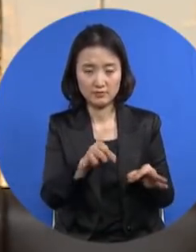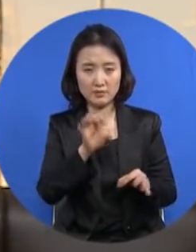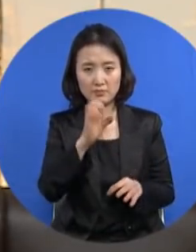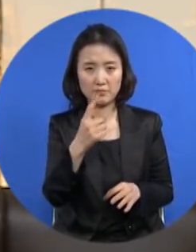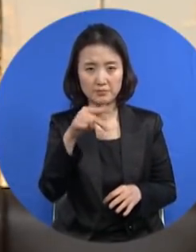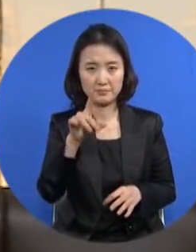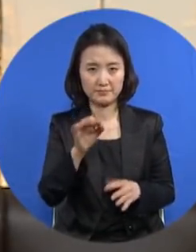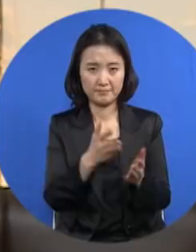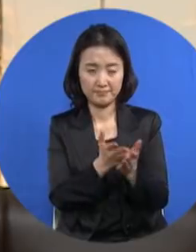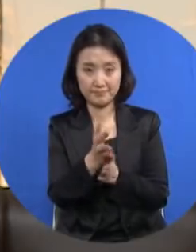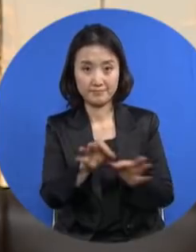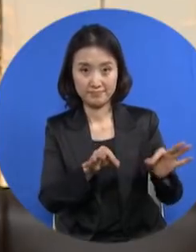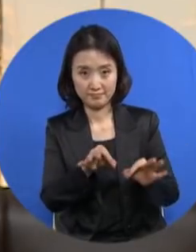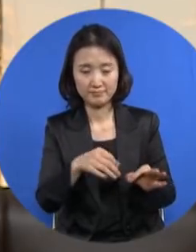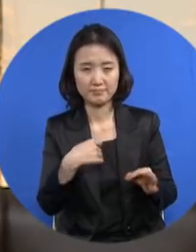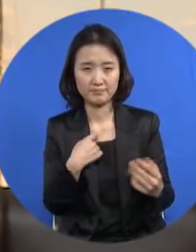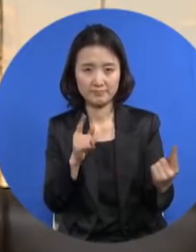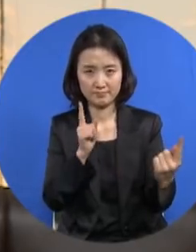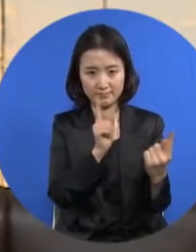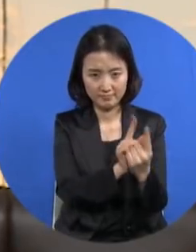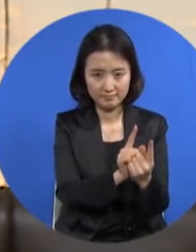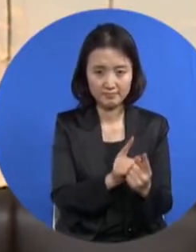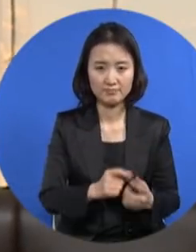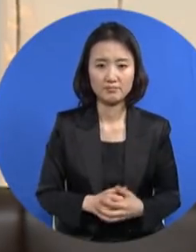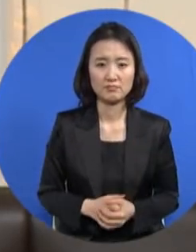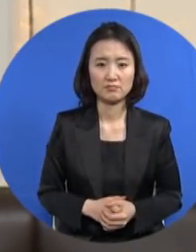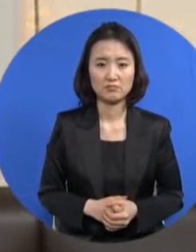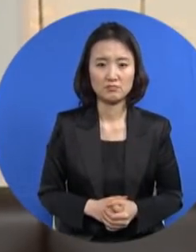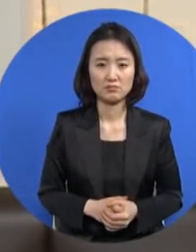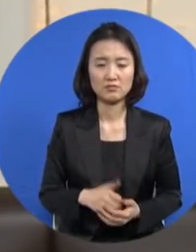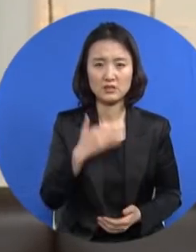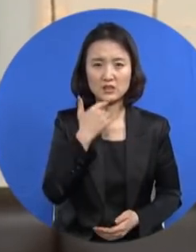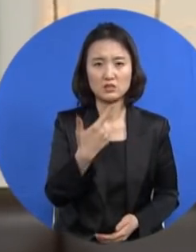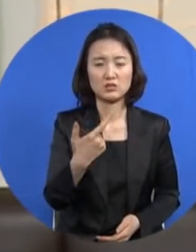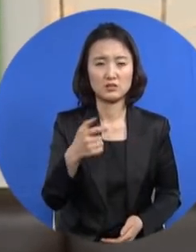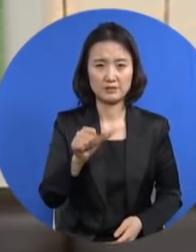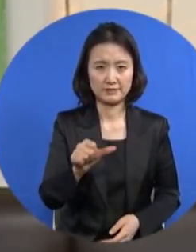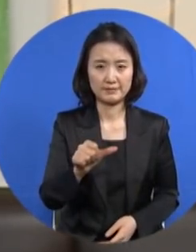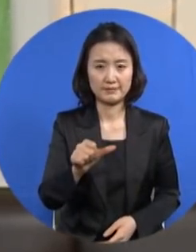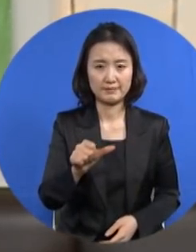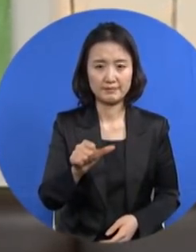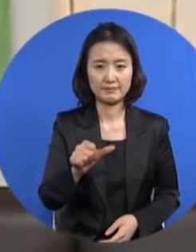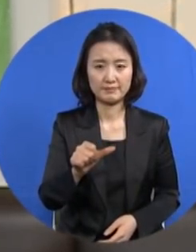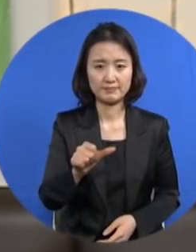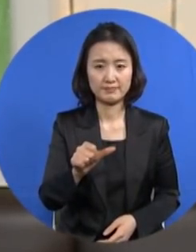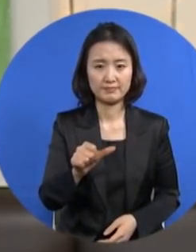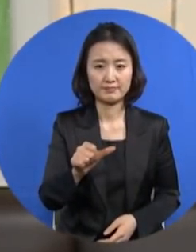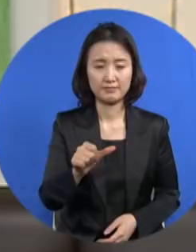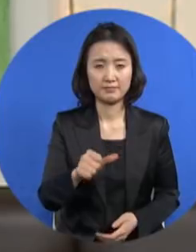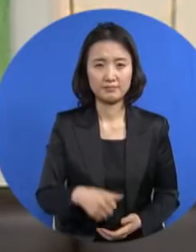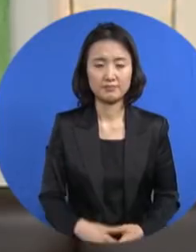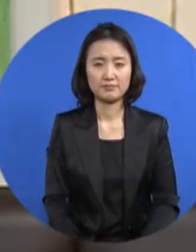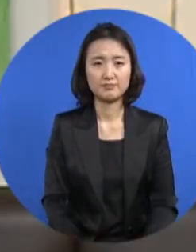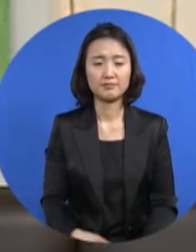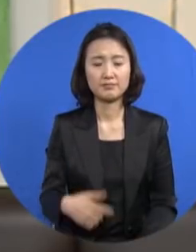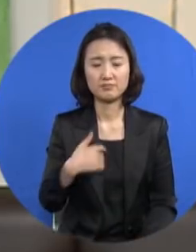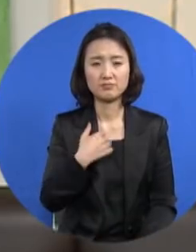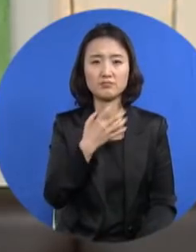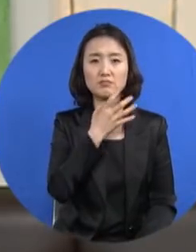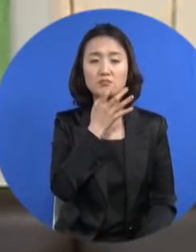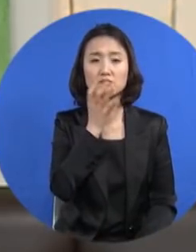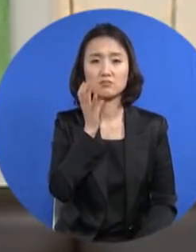있었거든요. 이분한테 찾아가서 제가 그분이 65세 자기가 이제 정년퇴직을